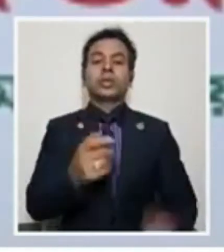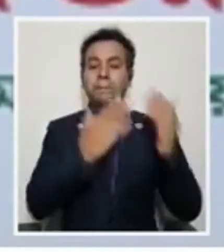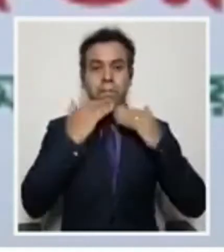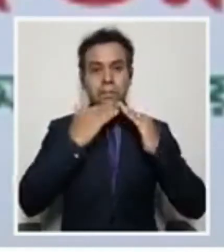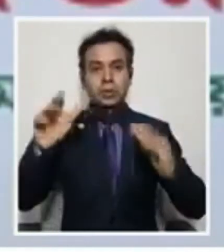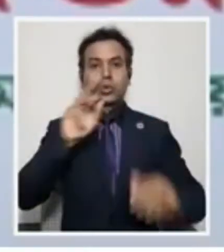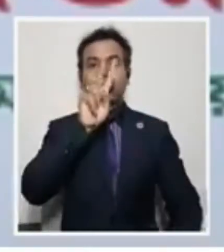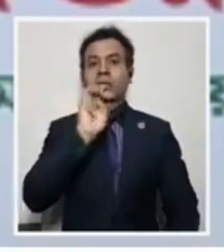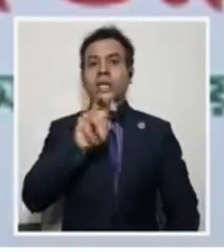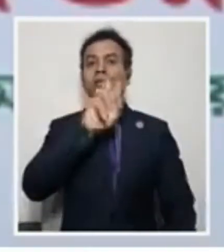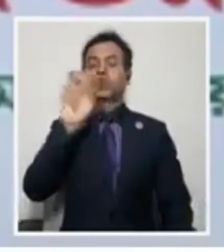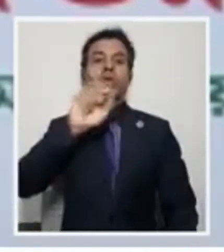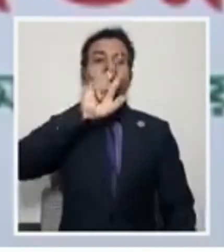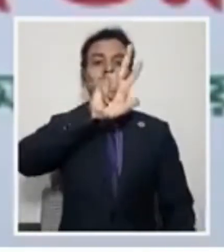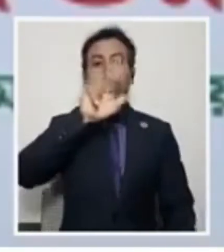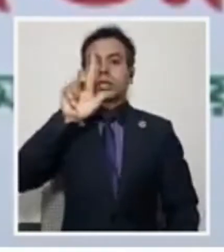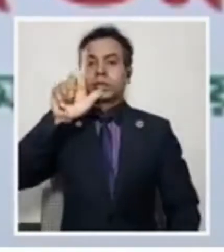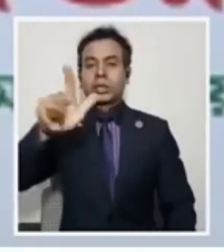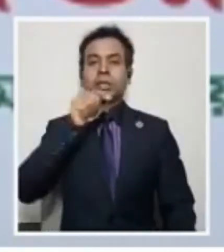2,51,502 জন এবং এ পর্যন্ত ছাড় পেয়েছেন